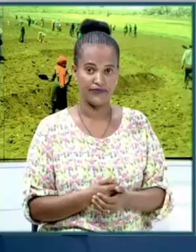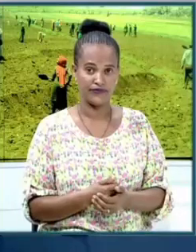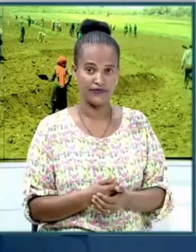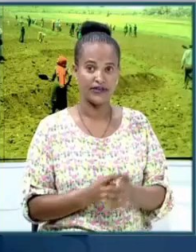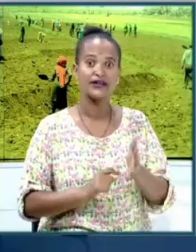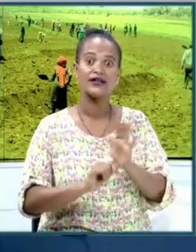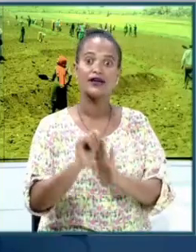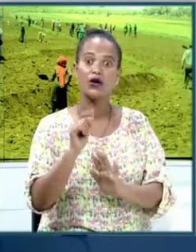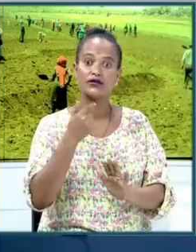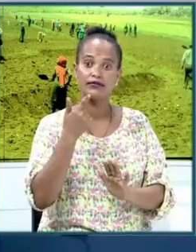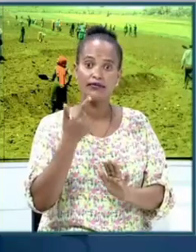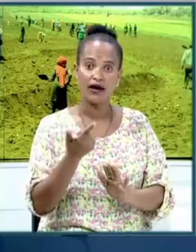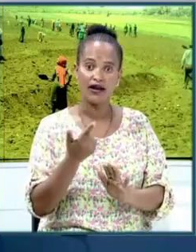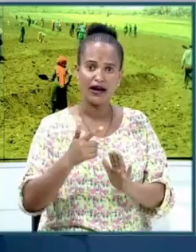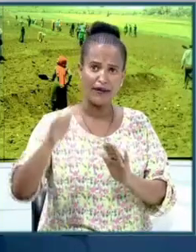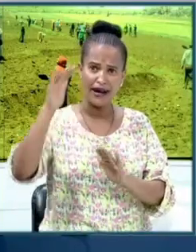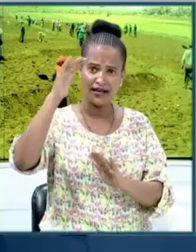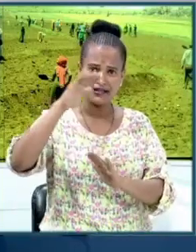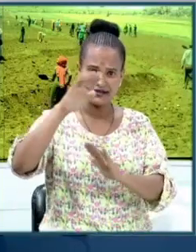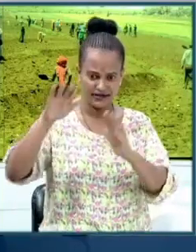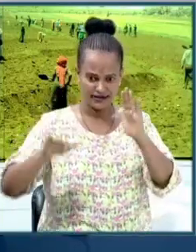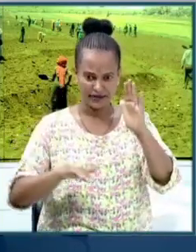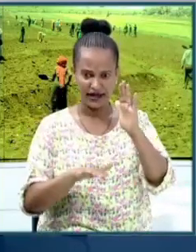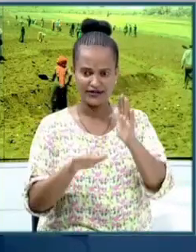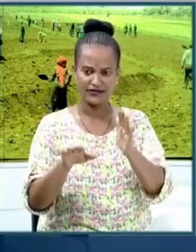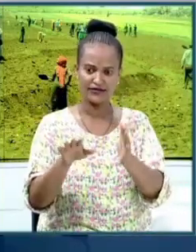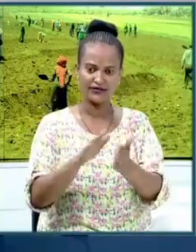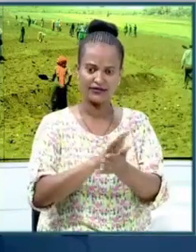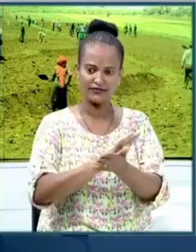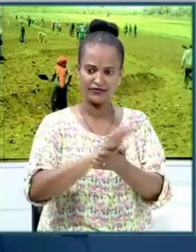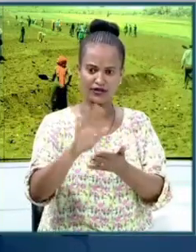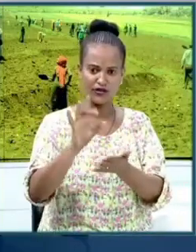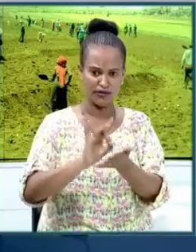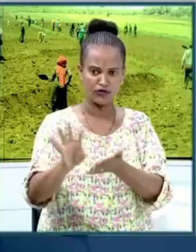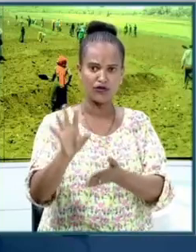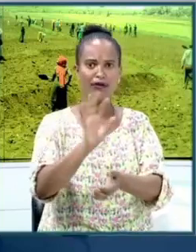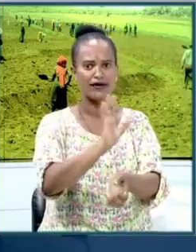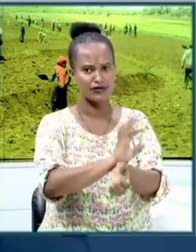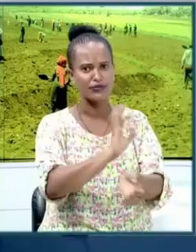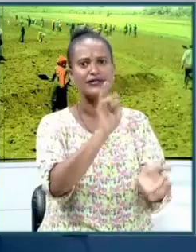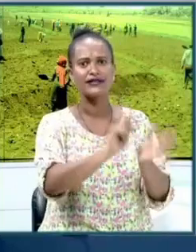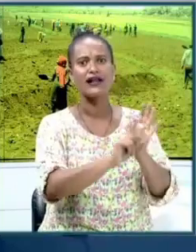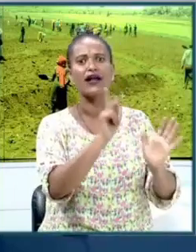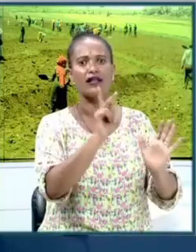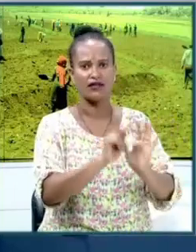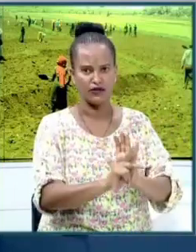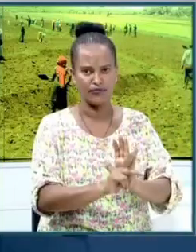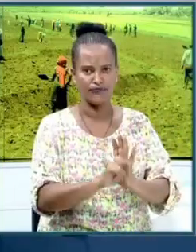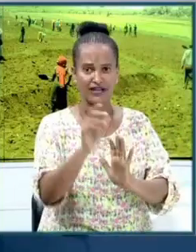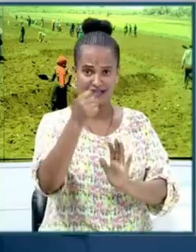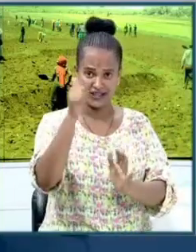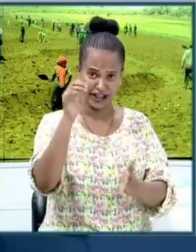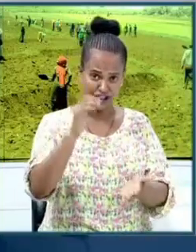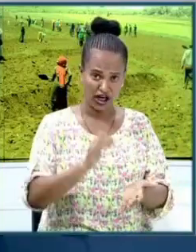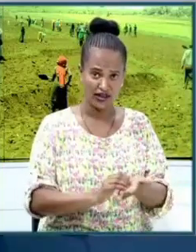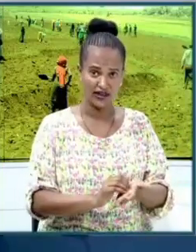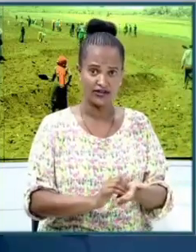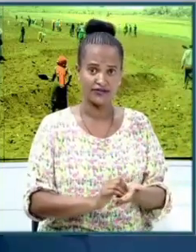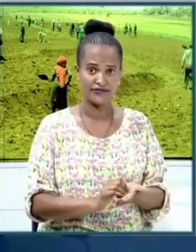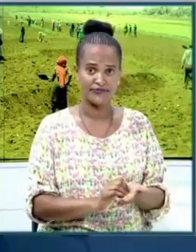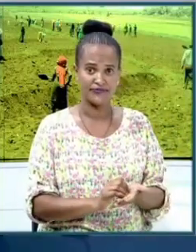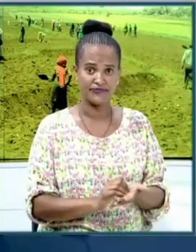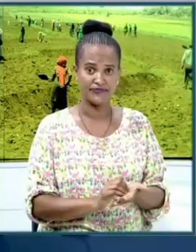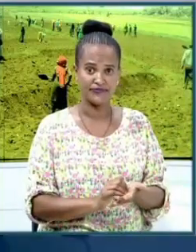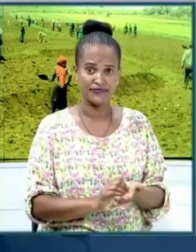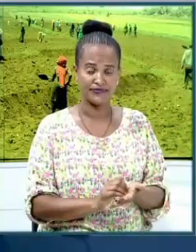ትግራዊ ዝበሃል ካብ ላዕሊ ክሳብ ታሕቲ ፀሪጎም ኣውፂኦም ኣሲሮም ዝቕትል ቀቲሎም ብ10 ሽሓት